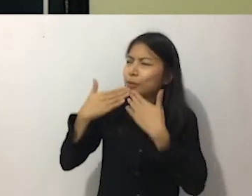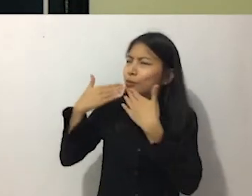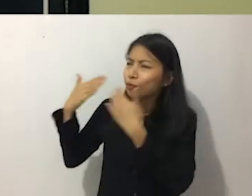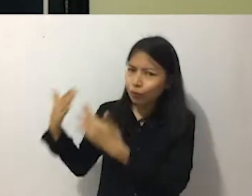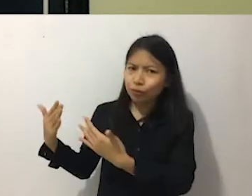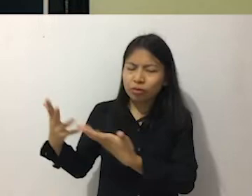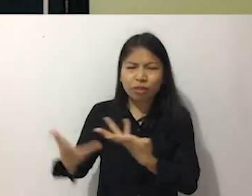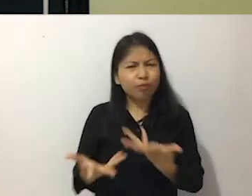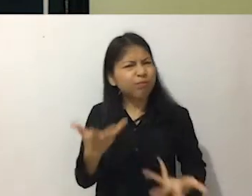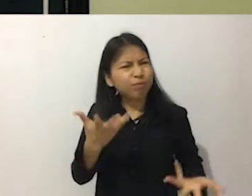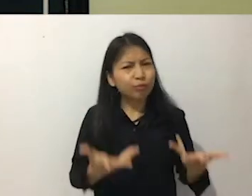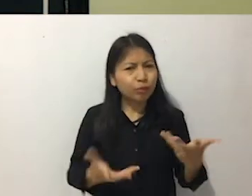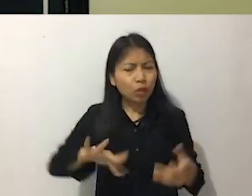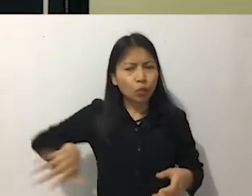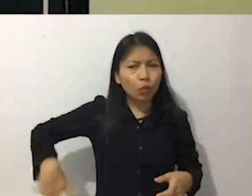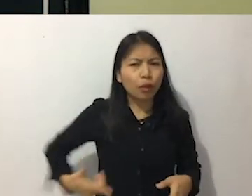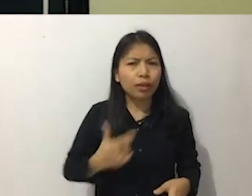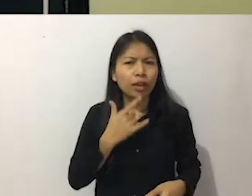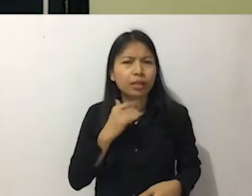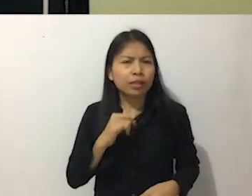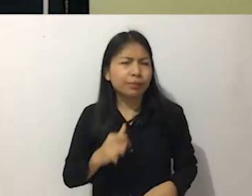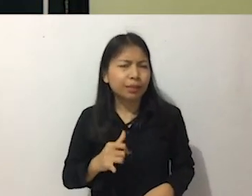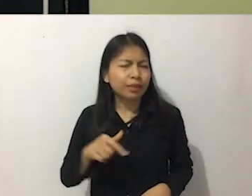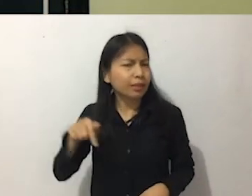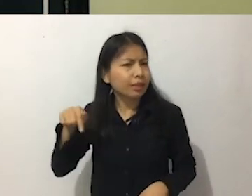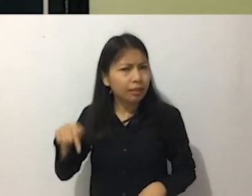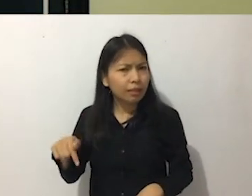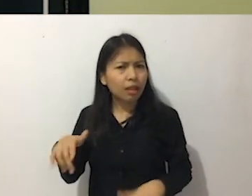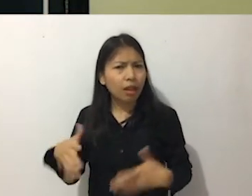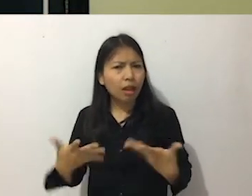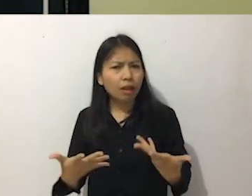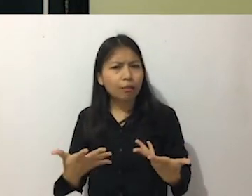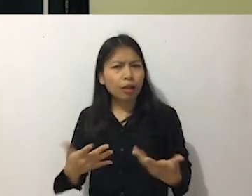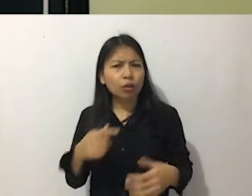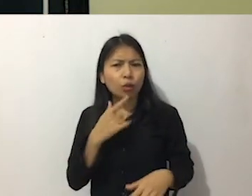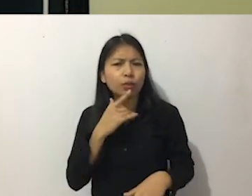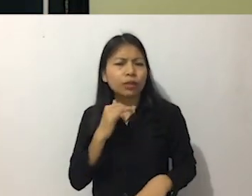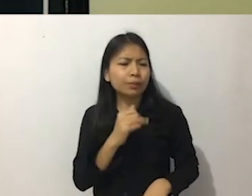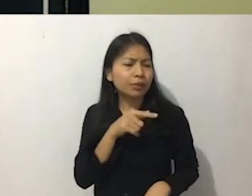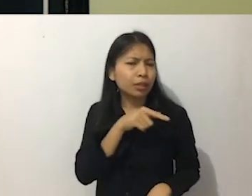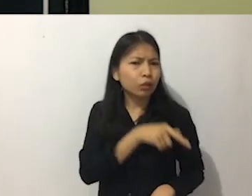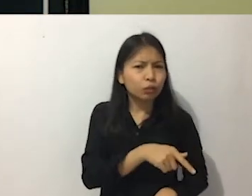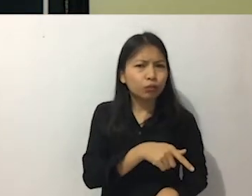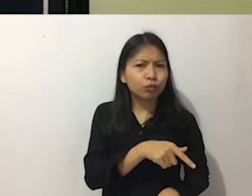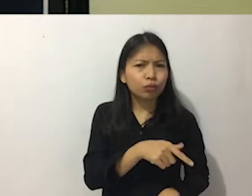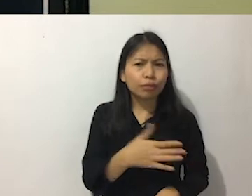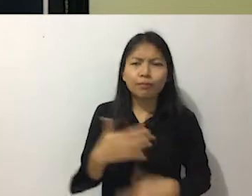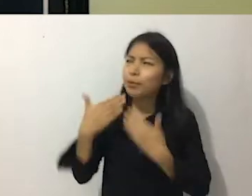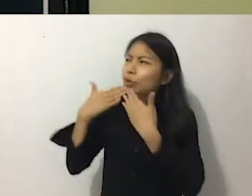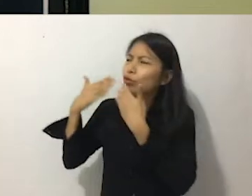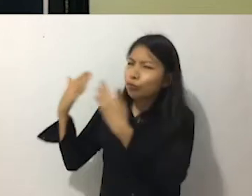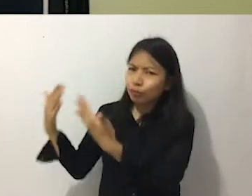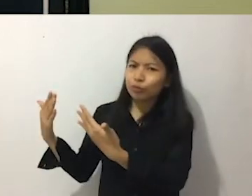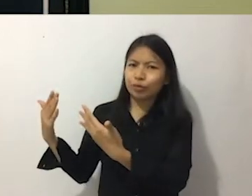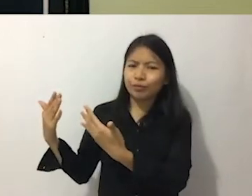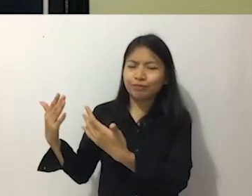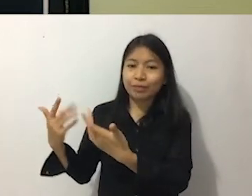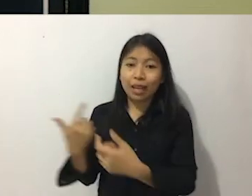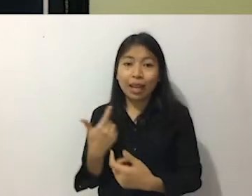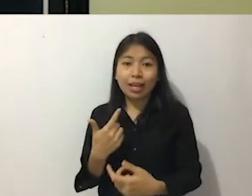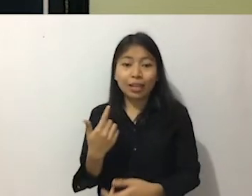seperti apapun, kita bersyukur. Kita bersyukur kita diberikan teman-teman yang luar